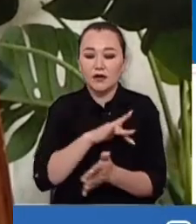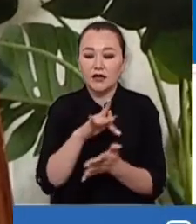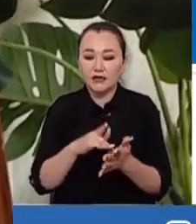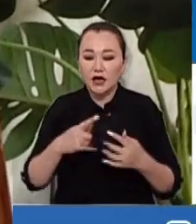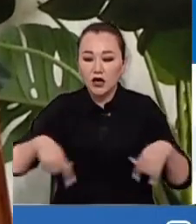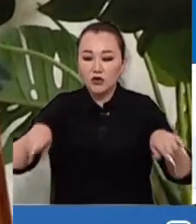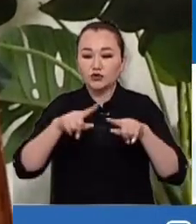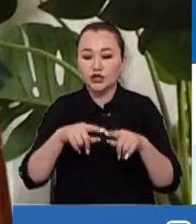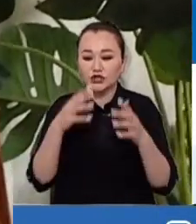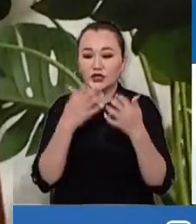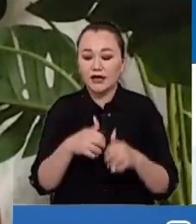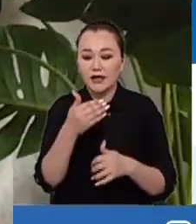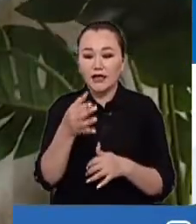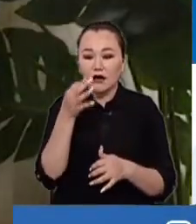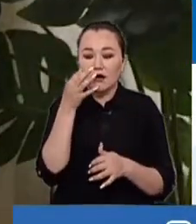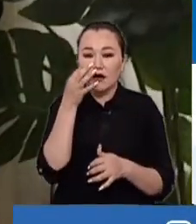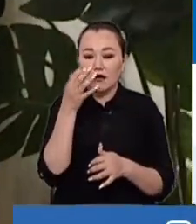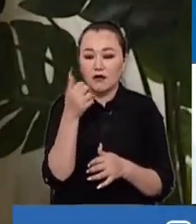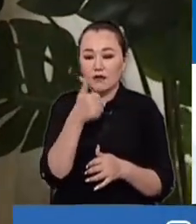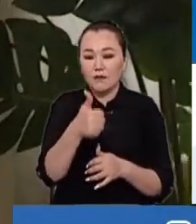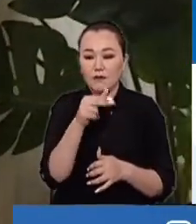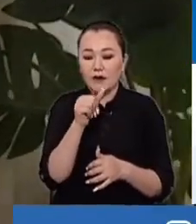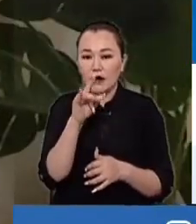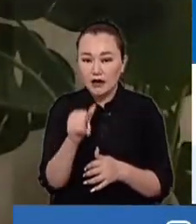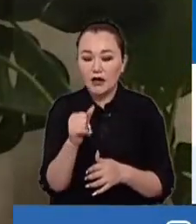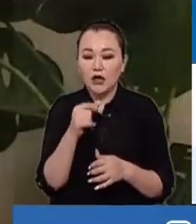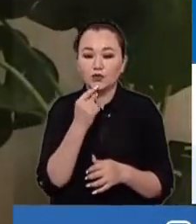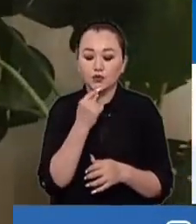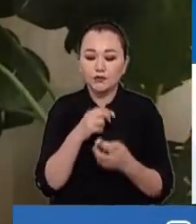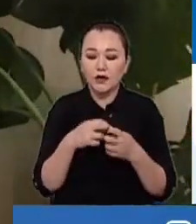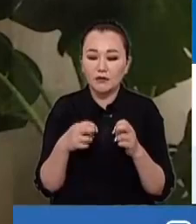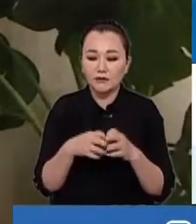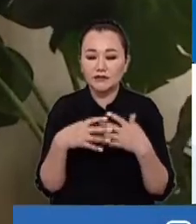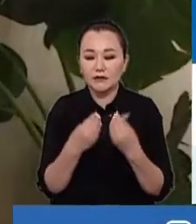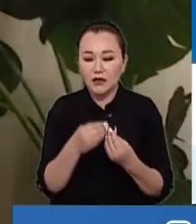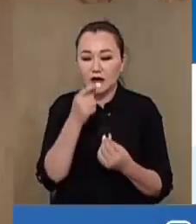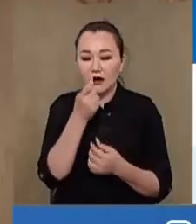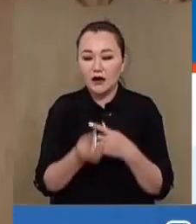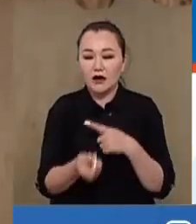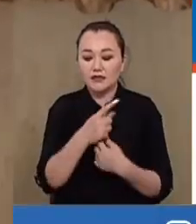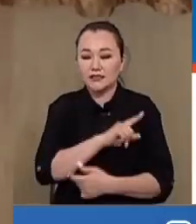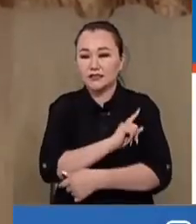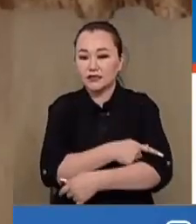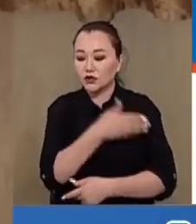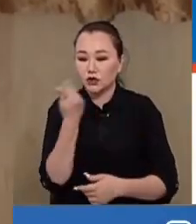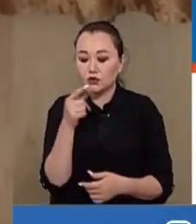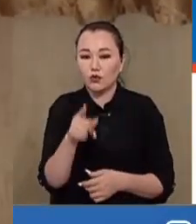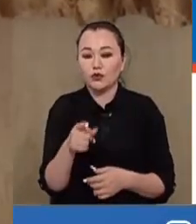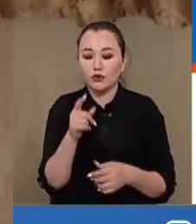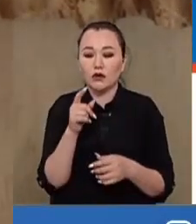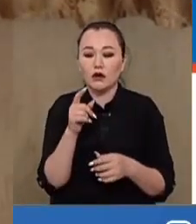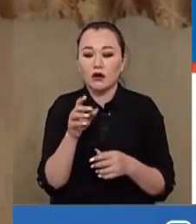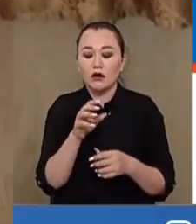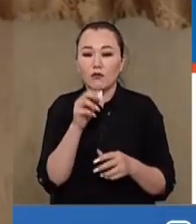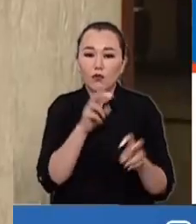окружающие считали их идеальной парой но преодолеть трудности семья оказалась не в силах он пускается